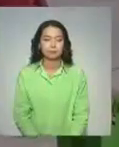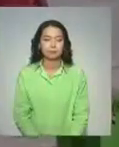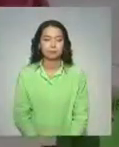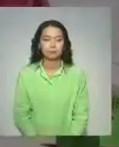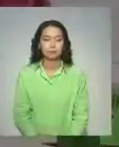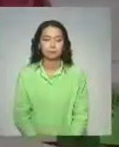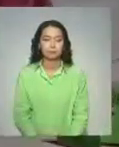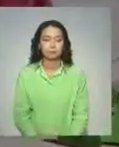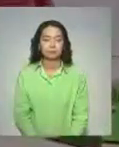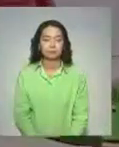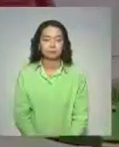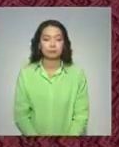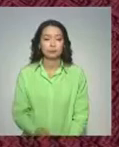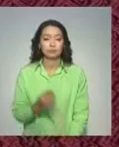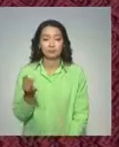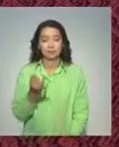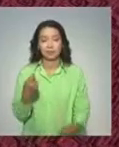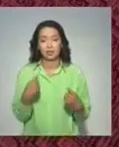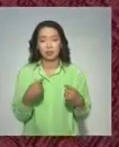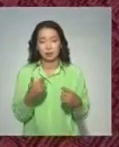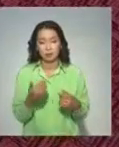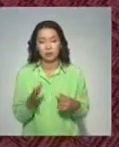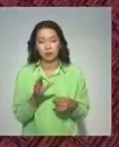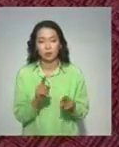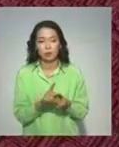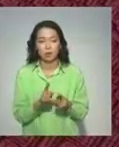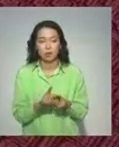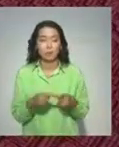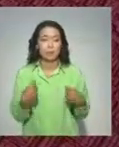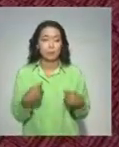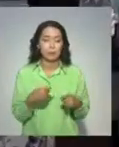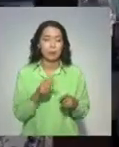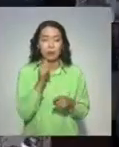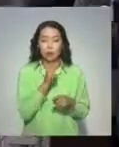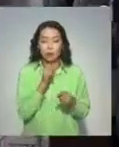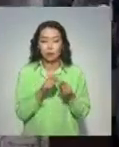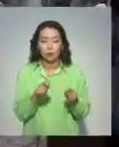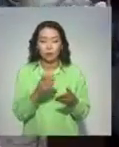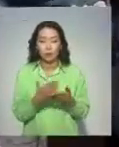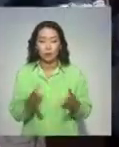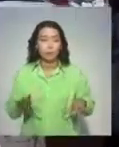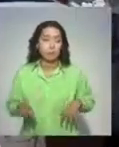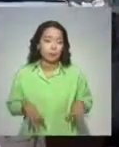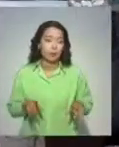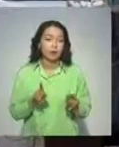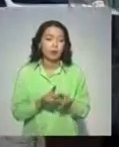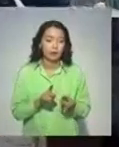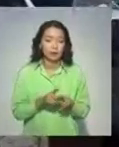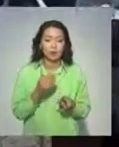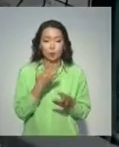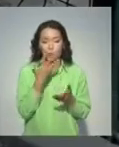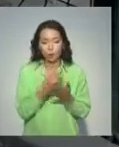Кесеші? Сауданың қызығына енді кіргенде жанымдағы саудагер құпияны ашты. Бұл жайма базардың да өз ережесі бар